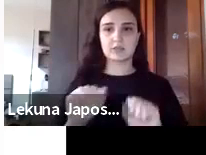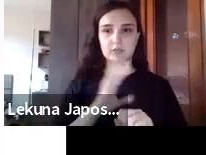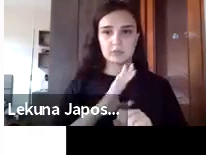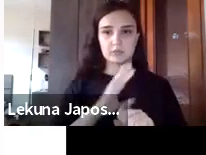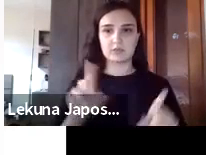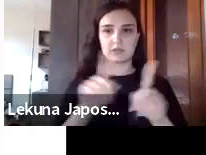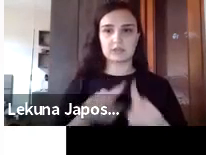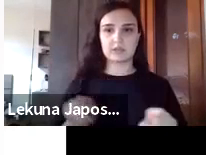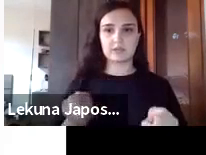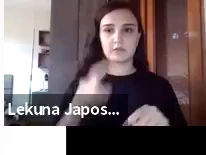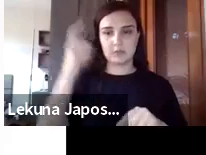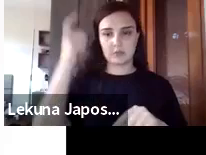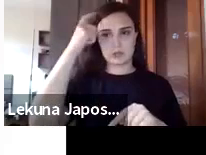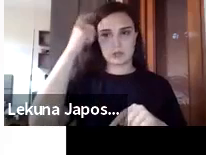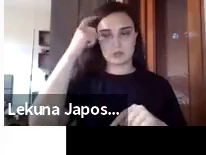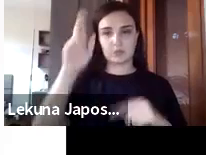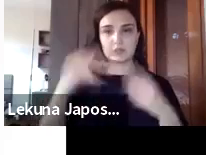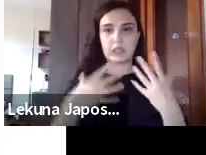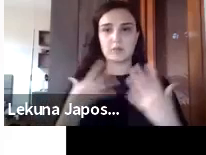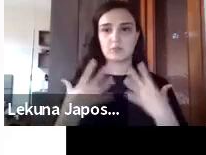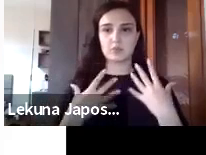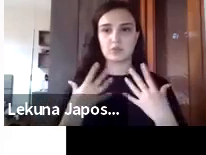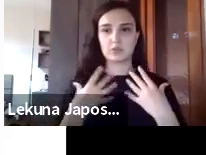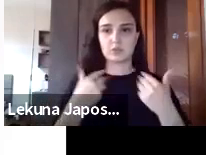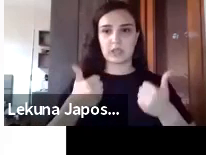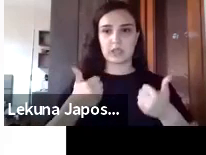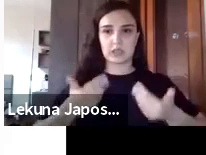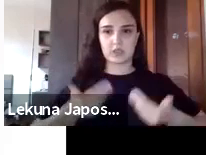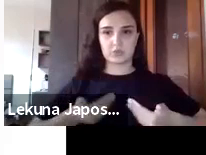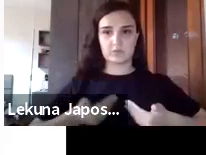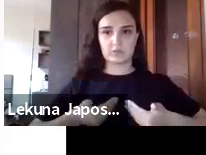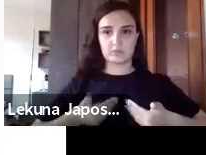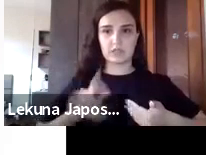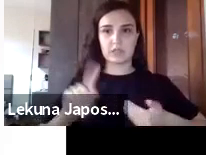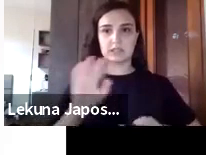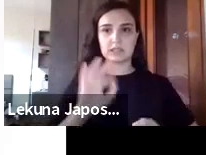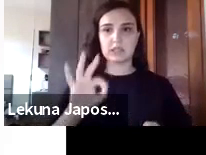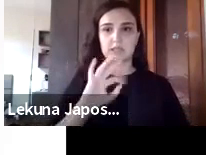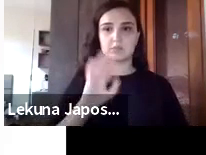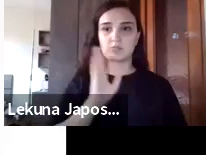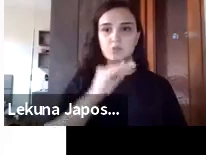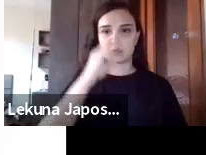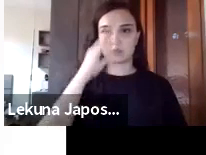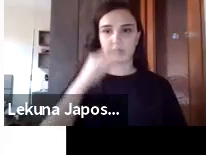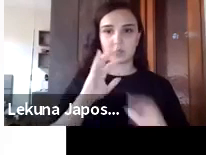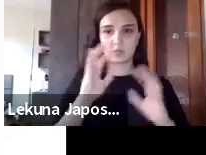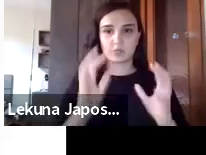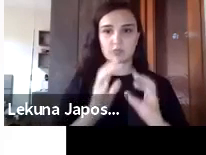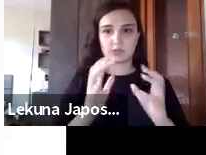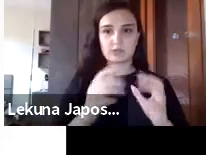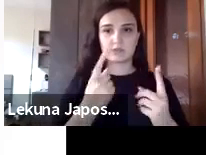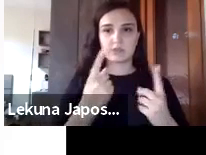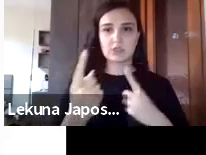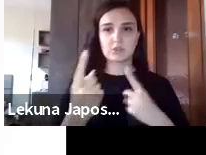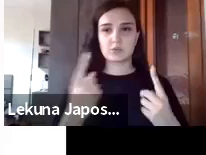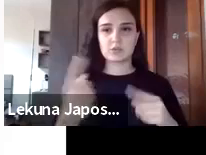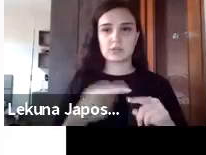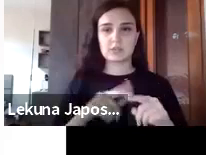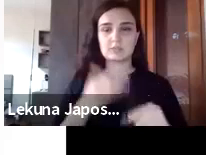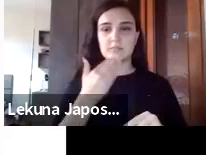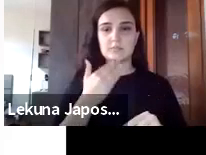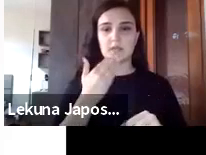ასევე კოგნიტური და ემოციური კეთილდღეობა, რაზეც მშობელი ზრუნავს. თითოეული ჩვენგანი რომ დავფიქრდეთ, ეს არ არის